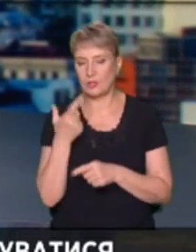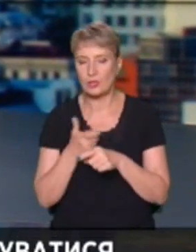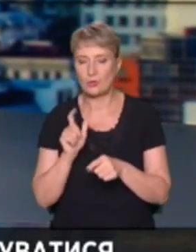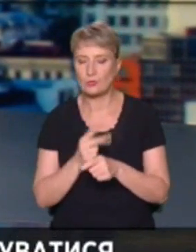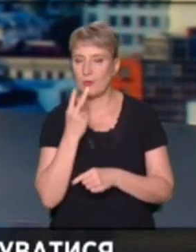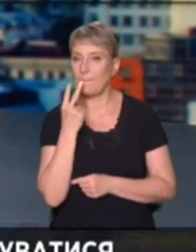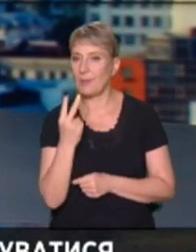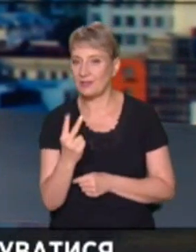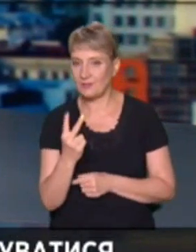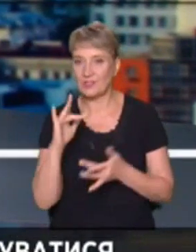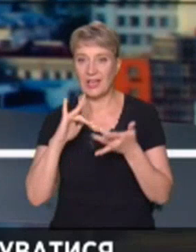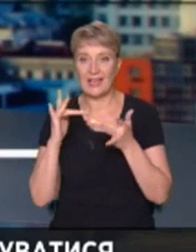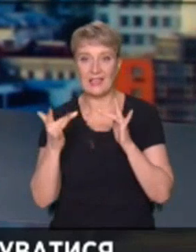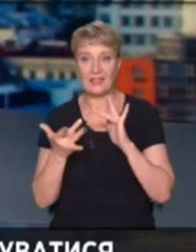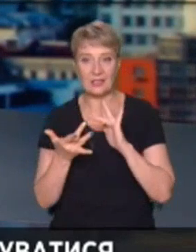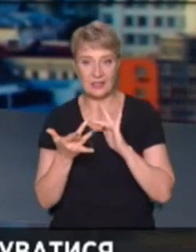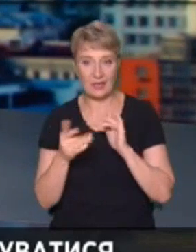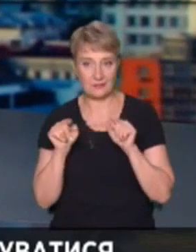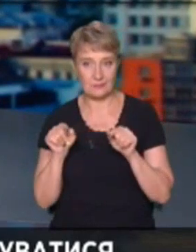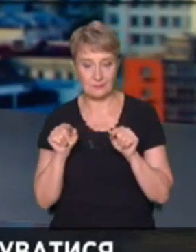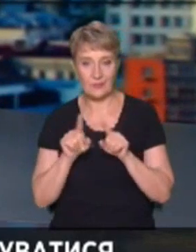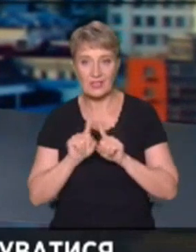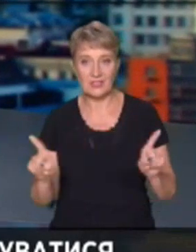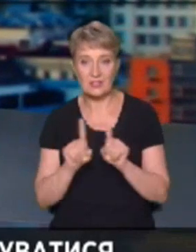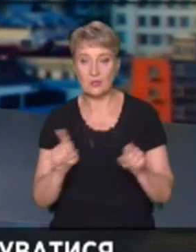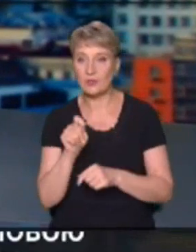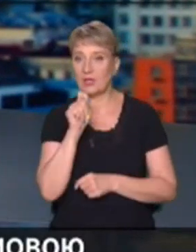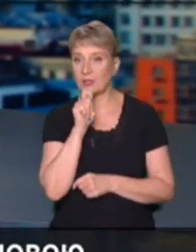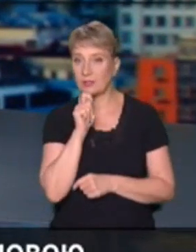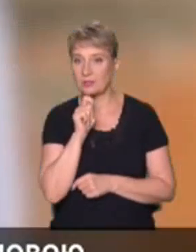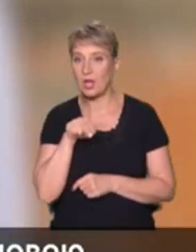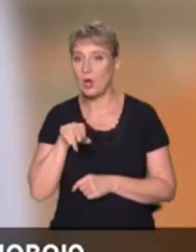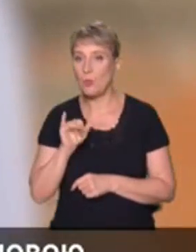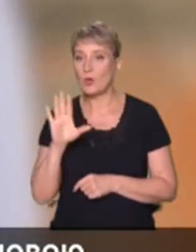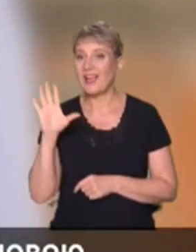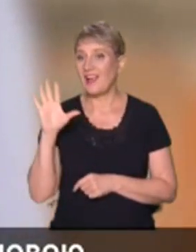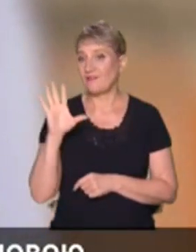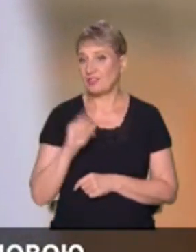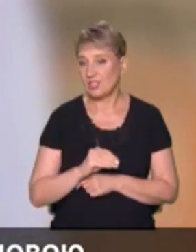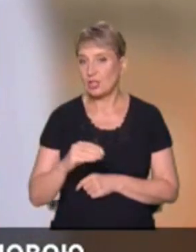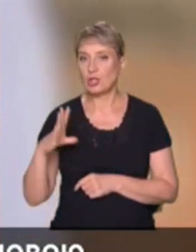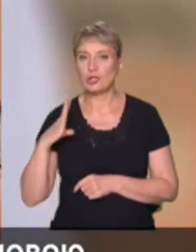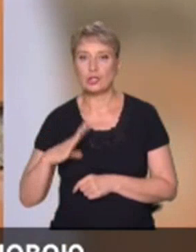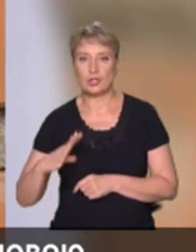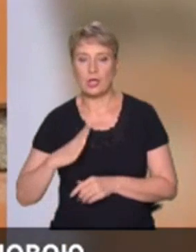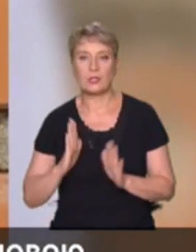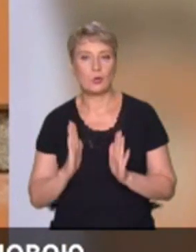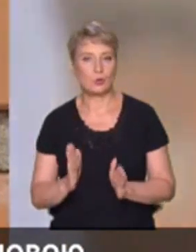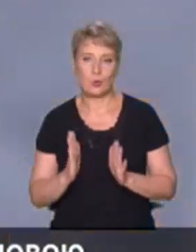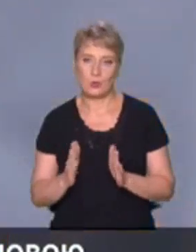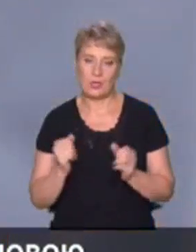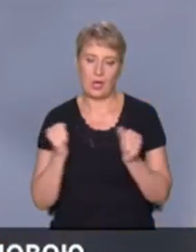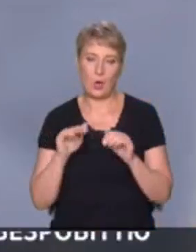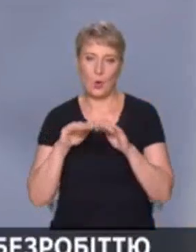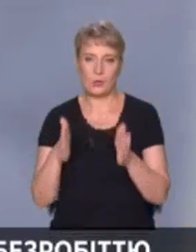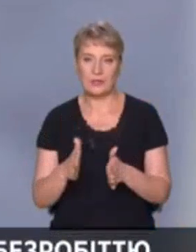подивитися інтернет-роботу «Шихман», це ексклюзивне інтерв'ю, бо на всіх чекає, звичайно, тільки холодильник. Щоправда, не